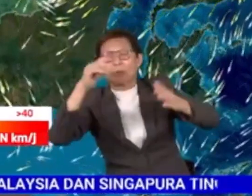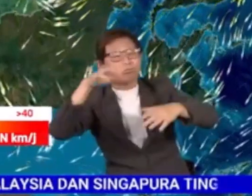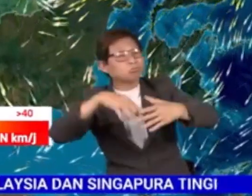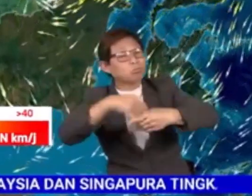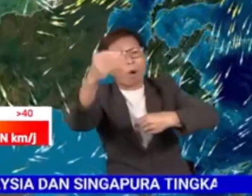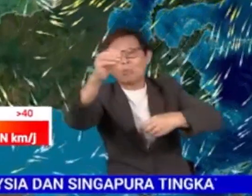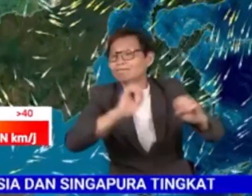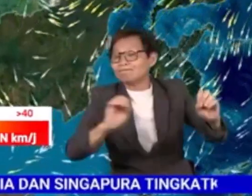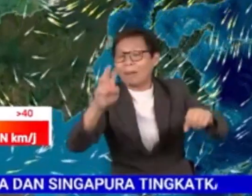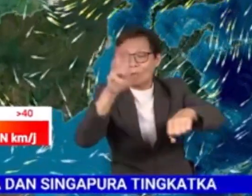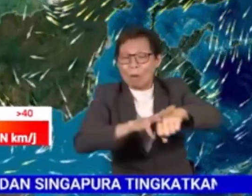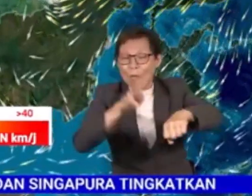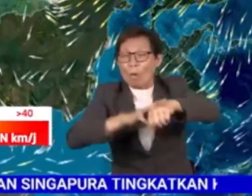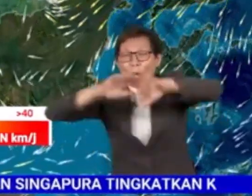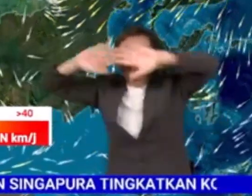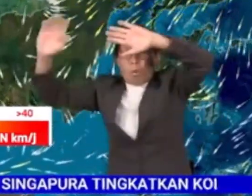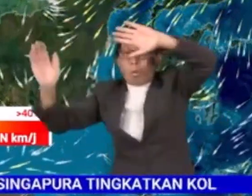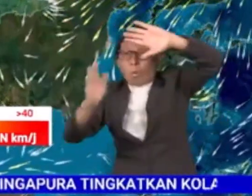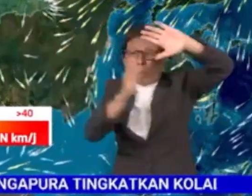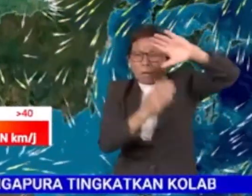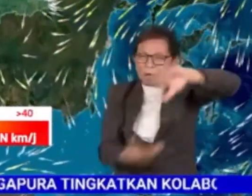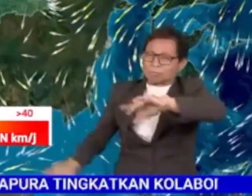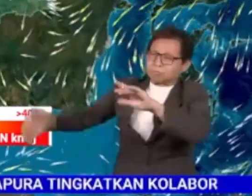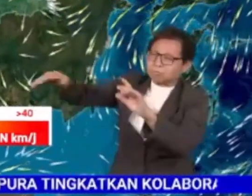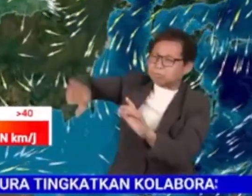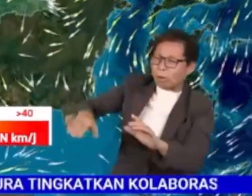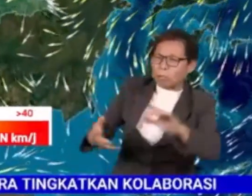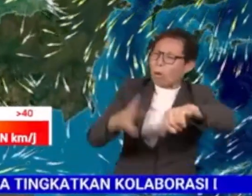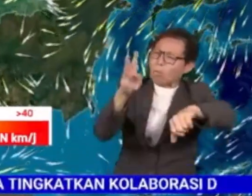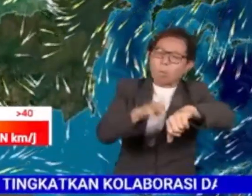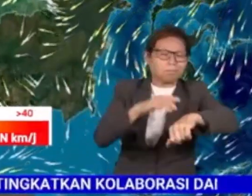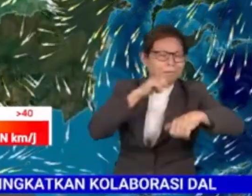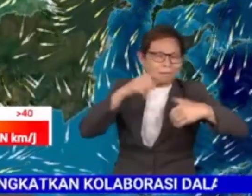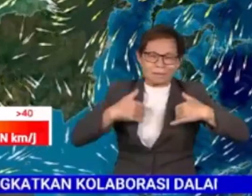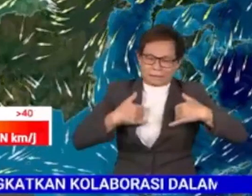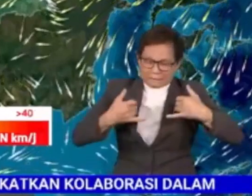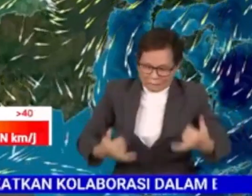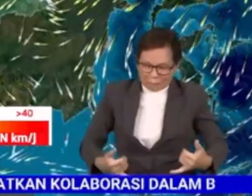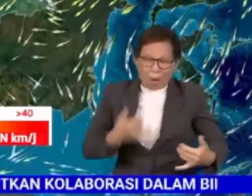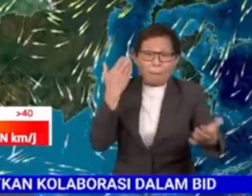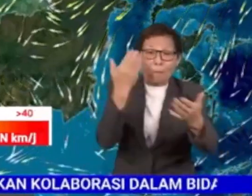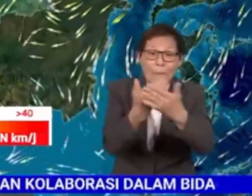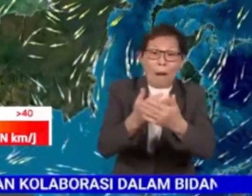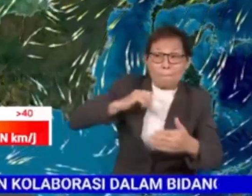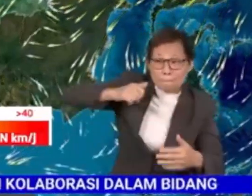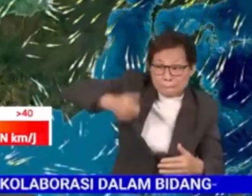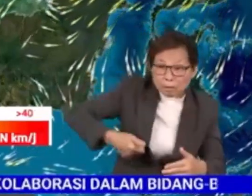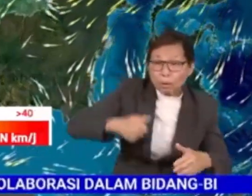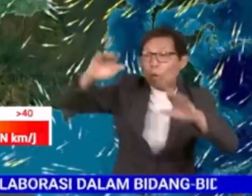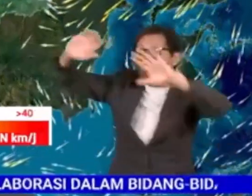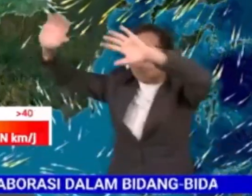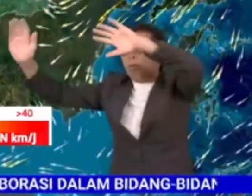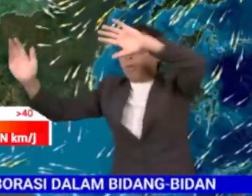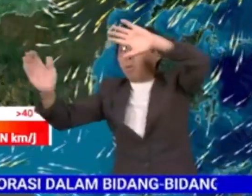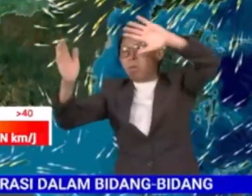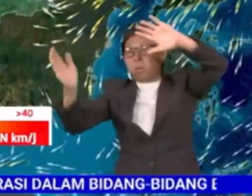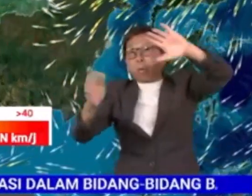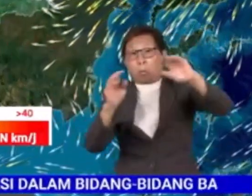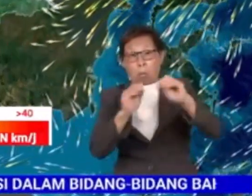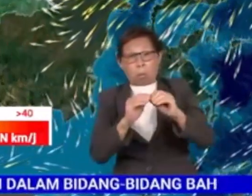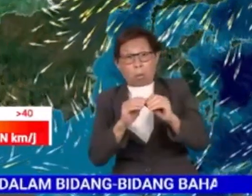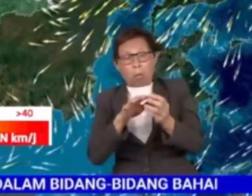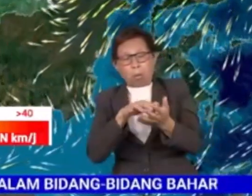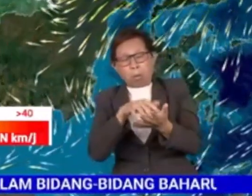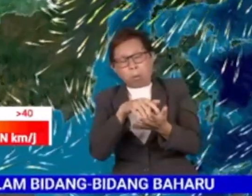mengeluarkan sebarang amaran angin kencang dan laut bergelora buat masa ini. Dan menjelang hari esok, angin dijangka akan